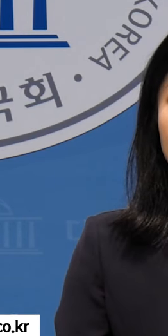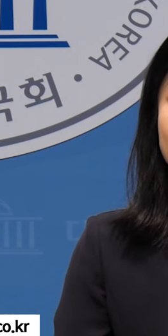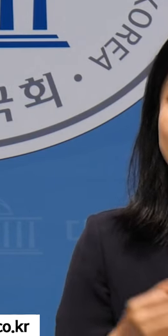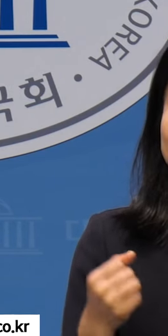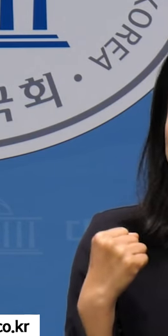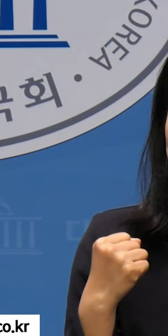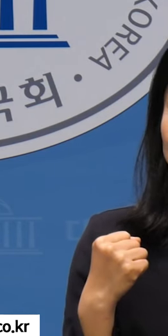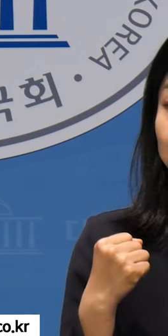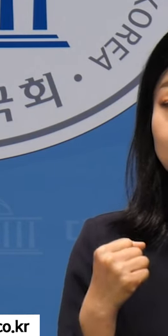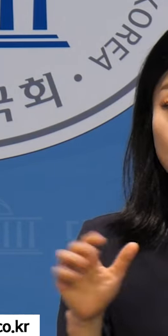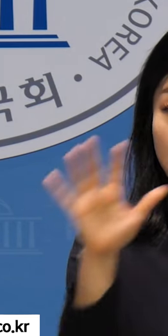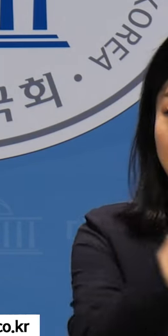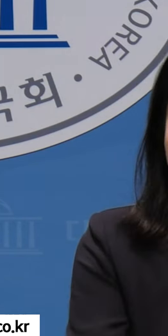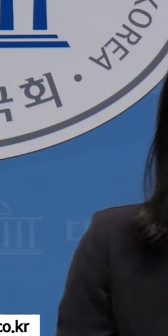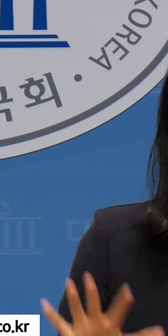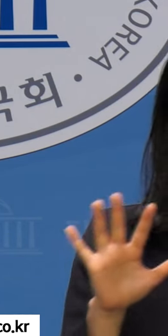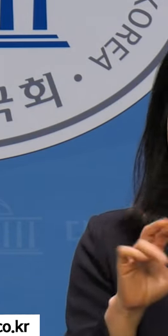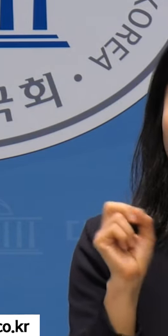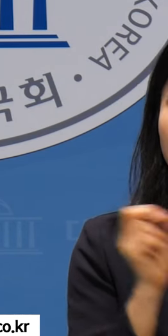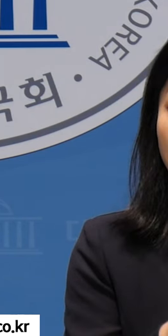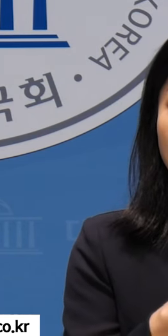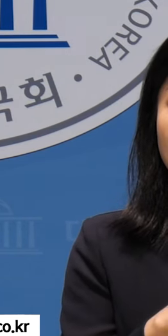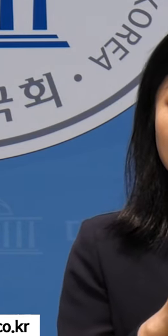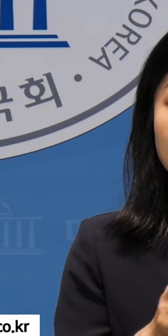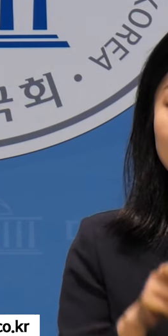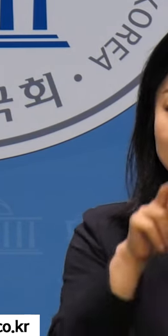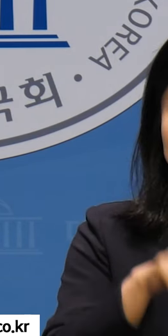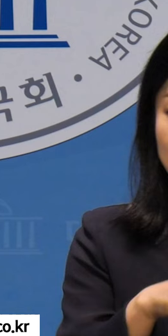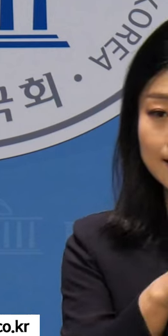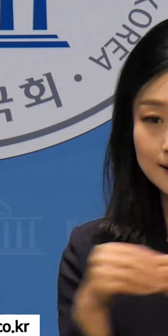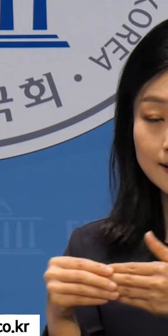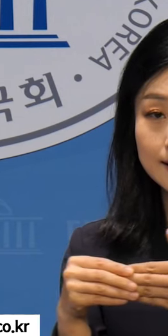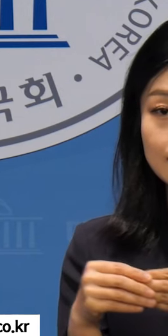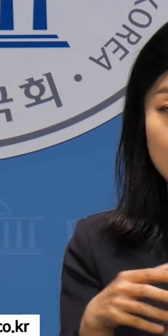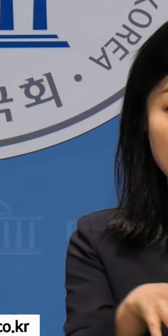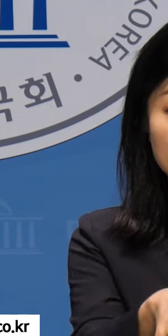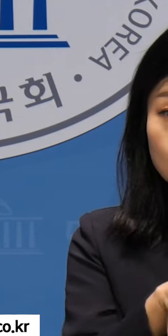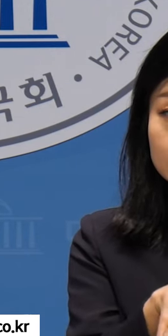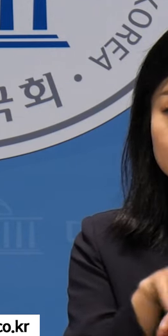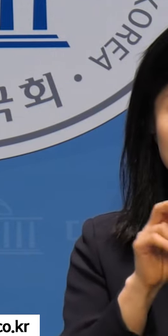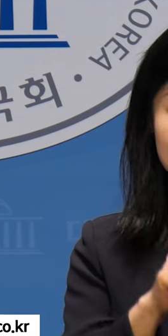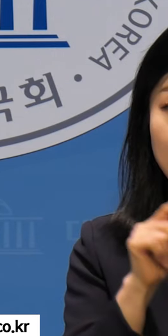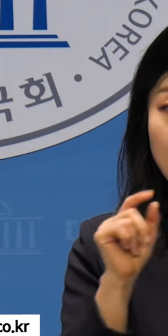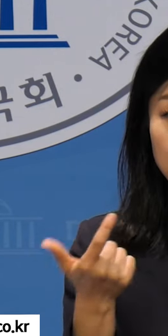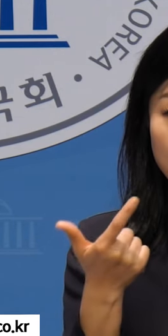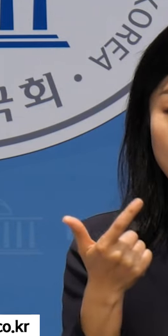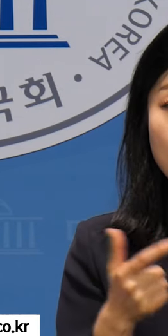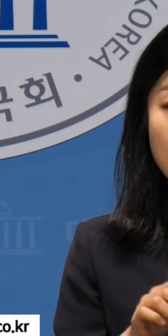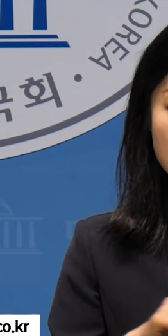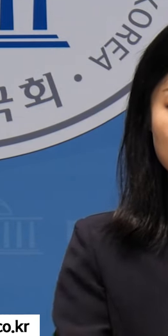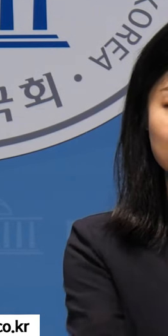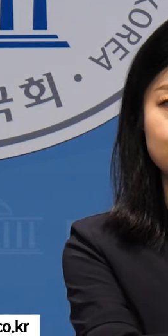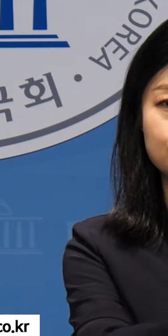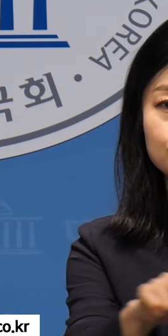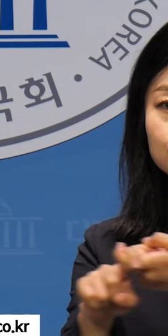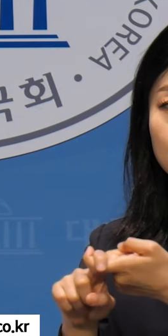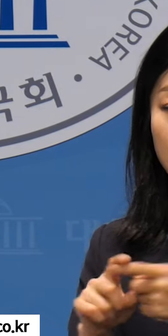힘과 가지고 있는 배경 그리고 지위로 이끌어갈 수 있는 조직이 아닙니다. 오랜 유대관계를